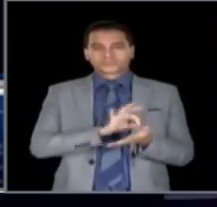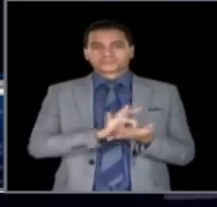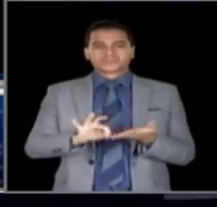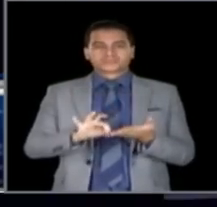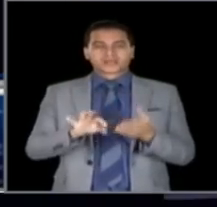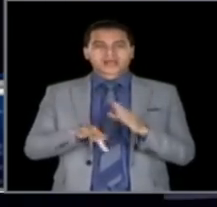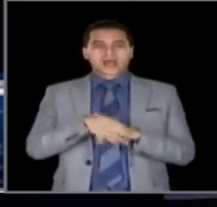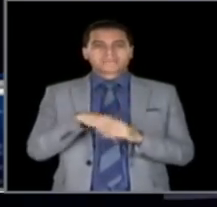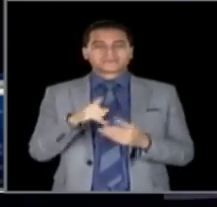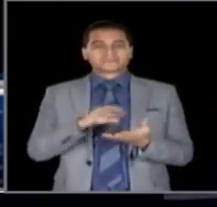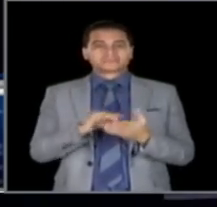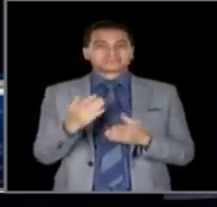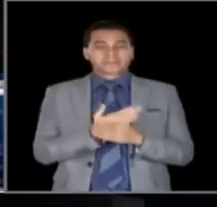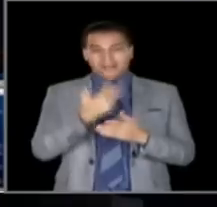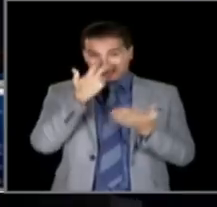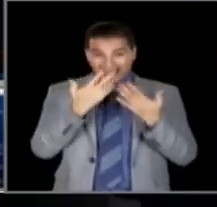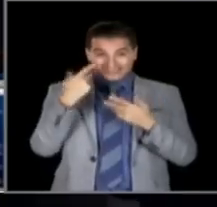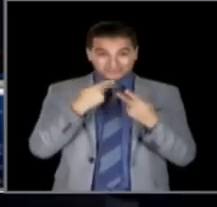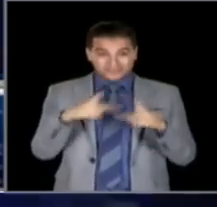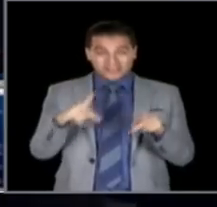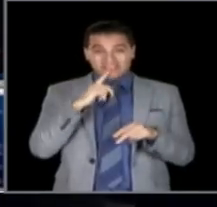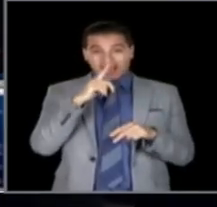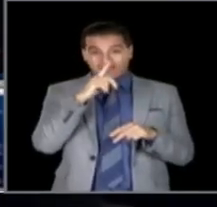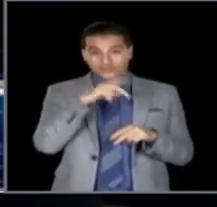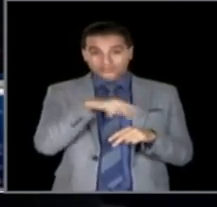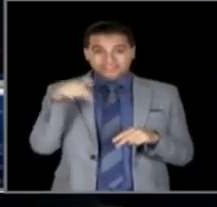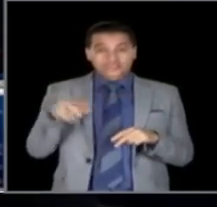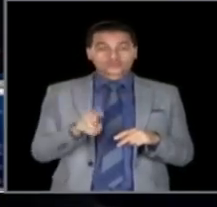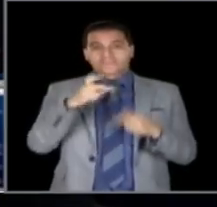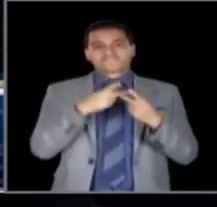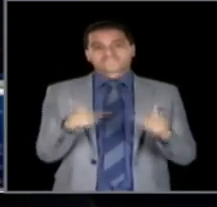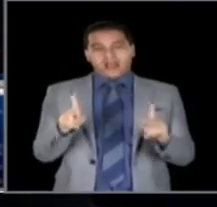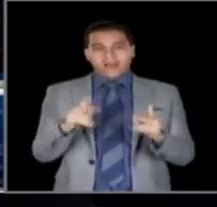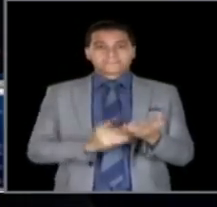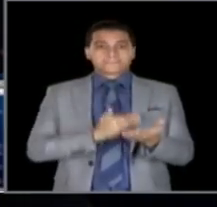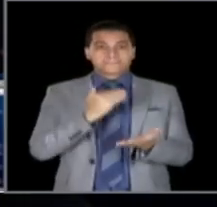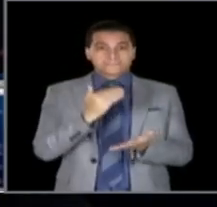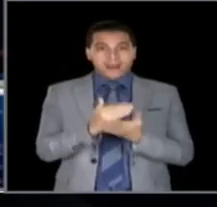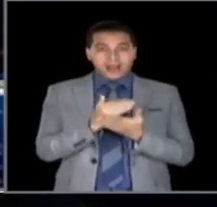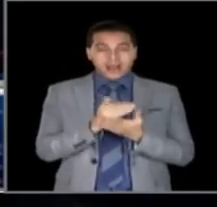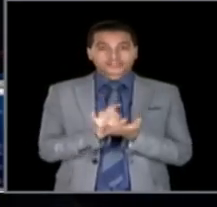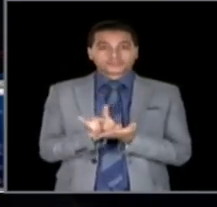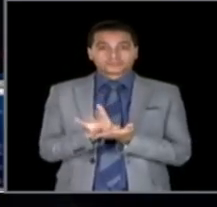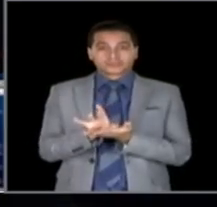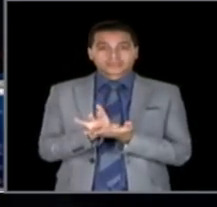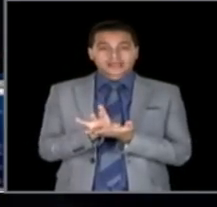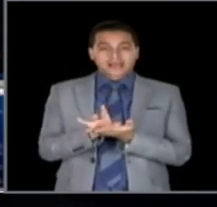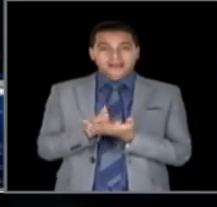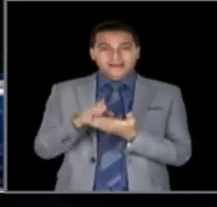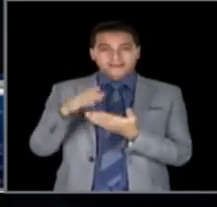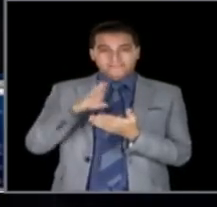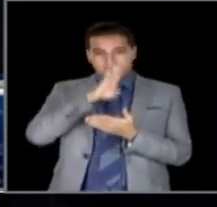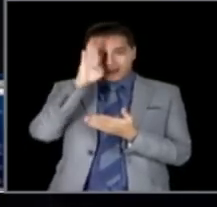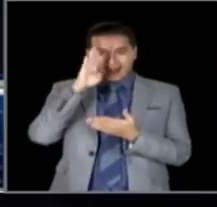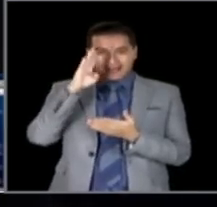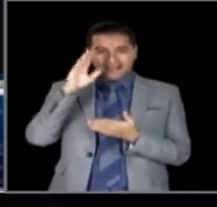هو الصندوق ده تم إنشاؤه سنة 1876 بعد عجز الخديوي إسماعيل